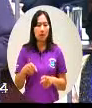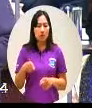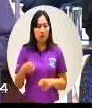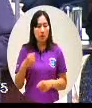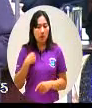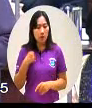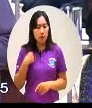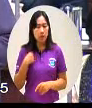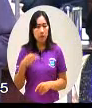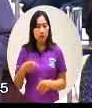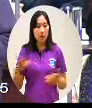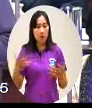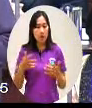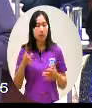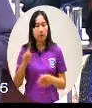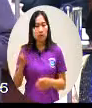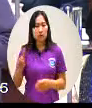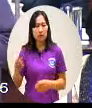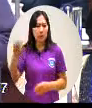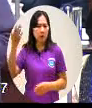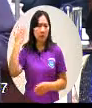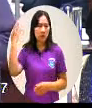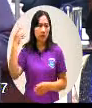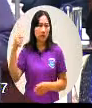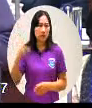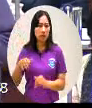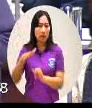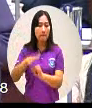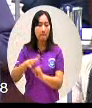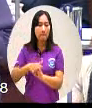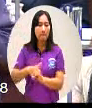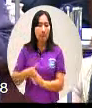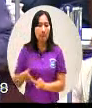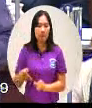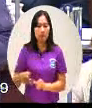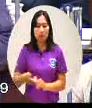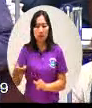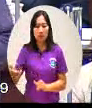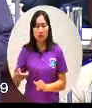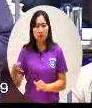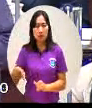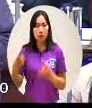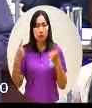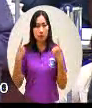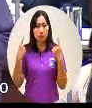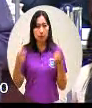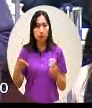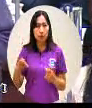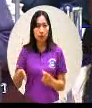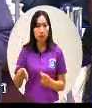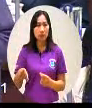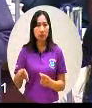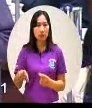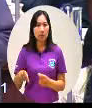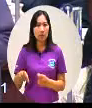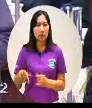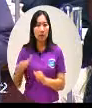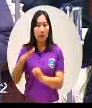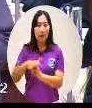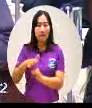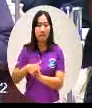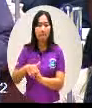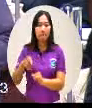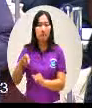影讲迄个时阵古早迁墓，遐灵骨塔遐原来遐拢是无主的，啊，